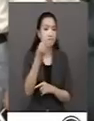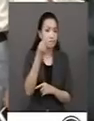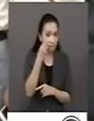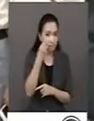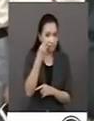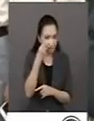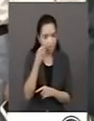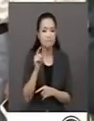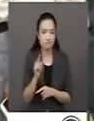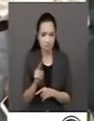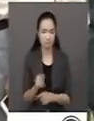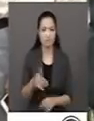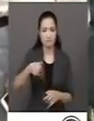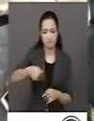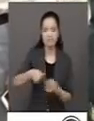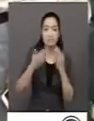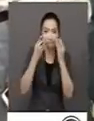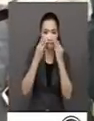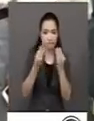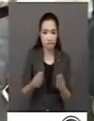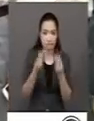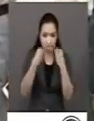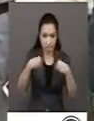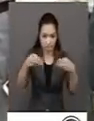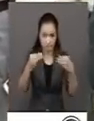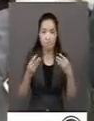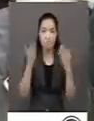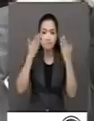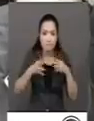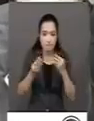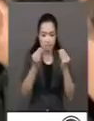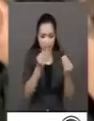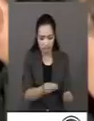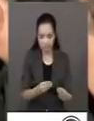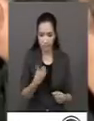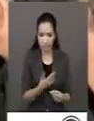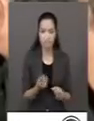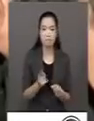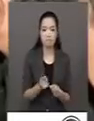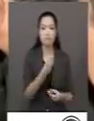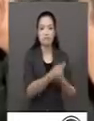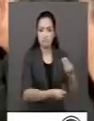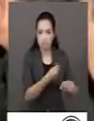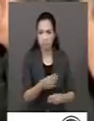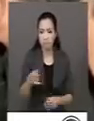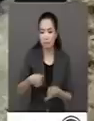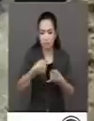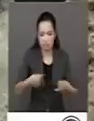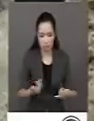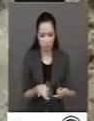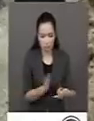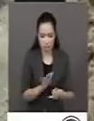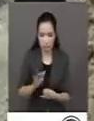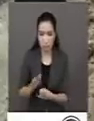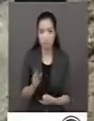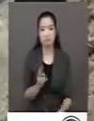ายก็ถูกฝังไว้ในดินในพื้นที่ของวัดเขาอิติสุขโตล่าสุดก็เจอช้าง4ซากนี้นะครับและท้ายที่สุดก็ต้